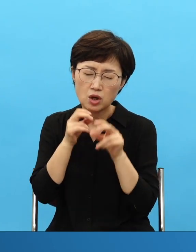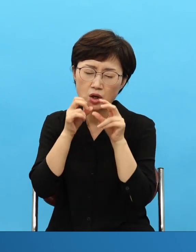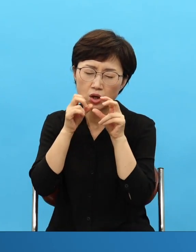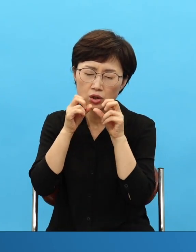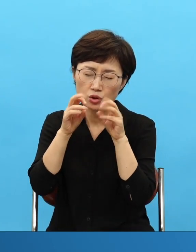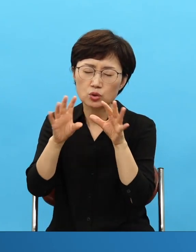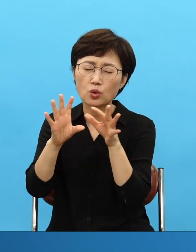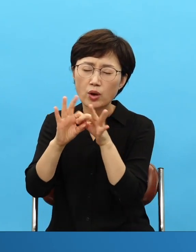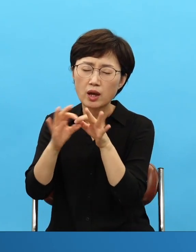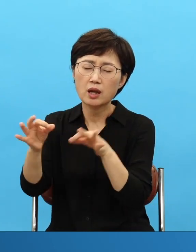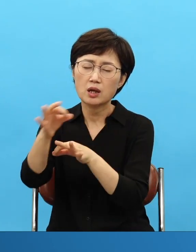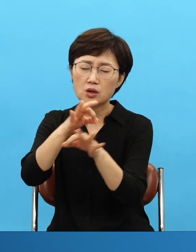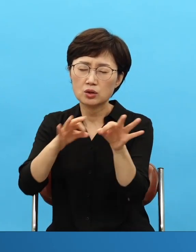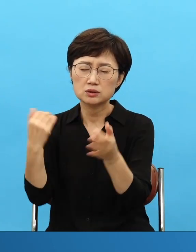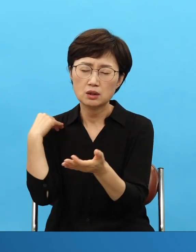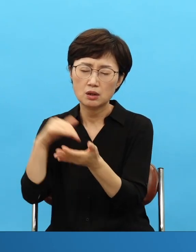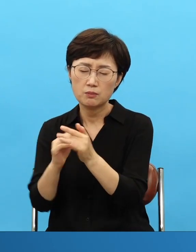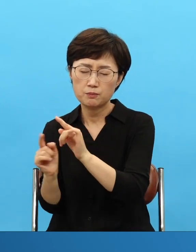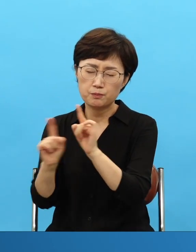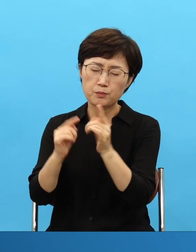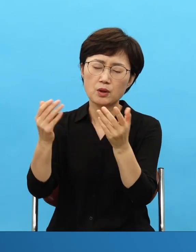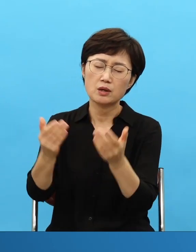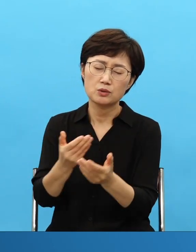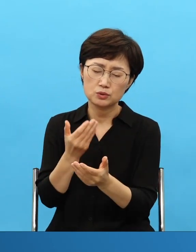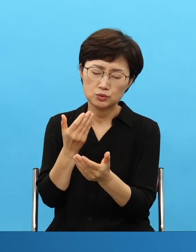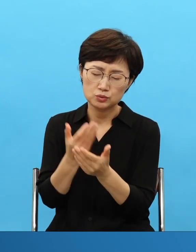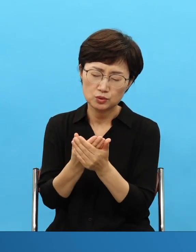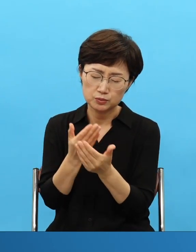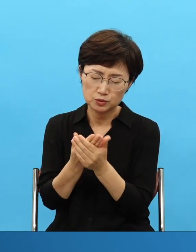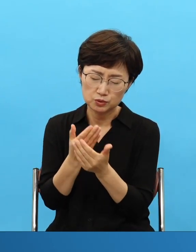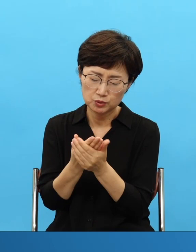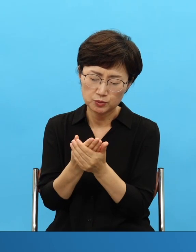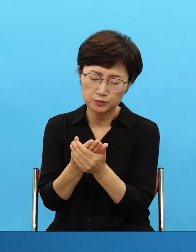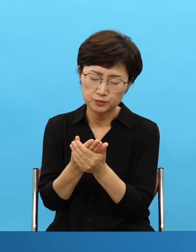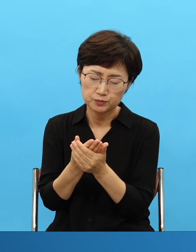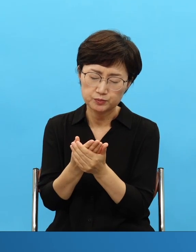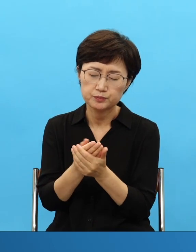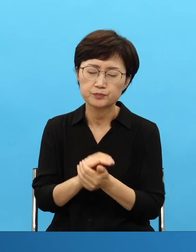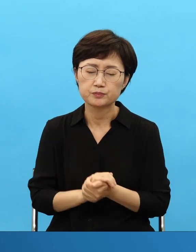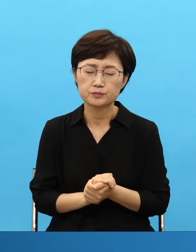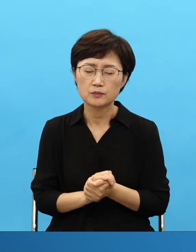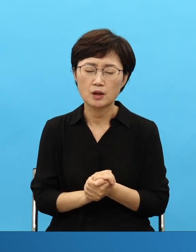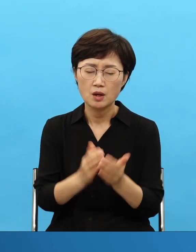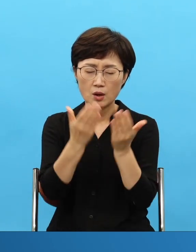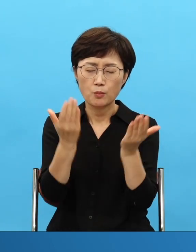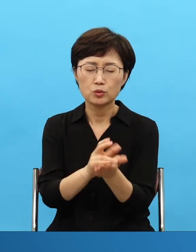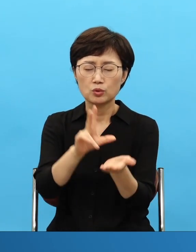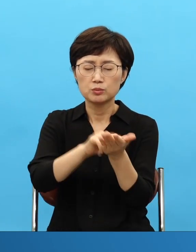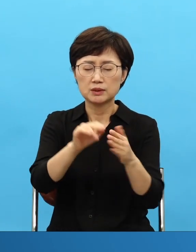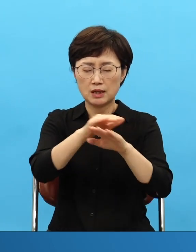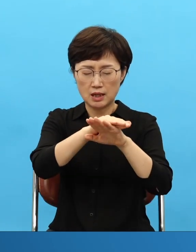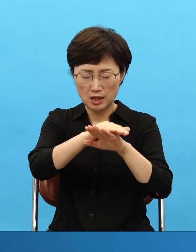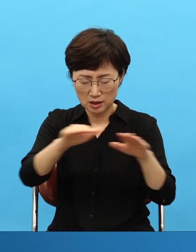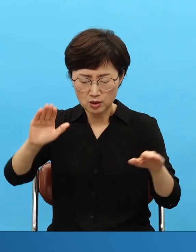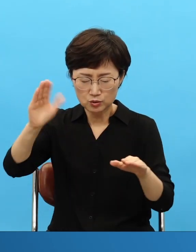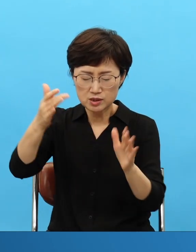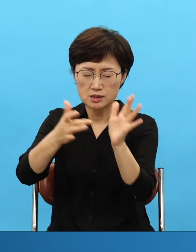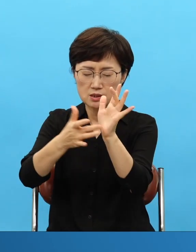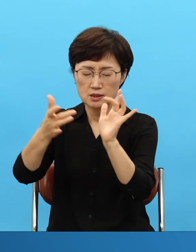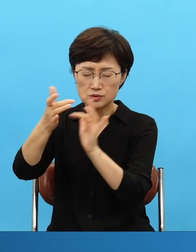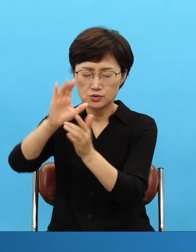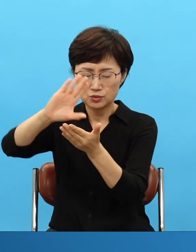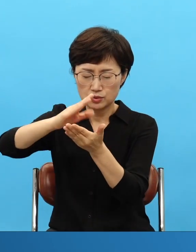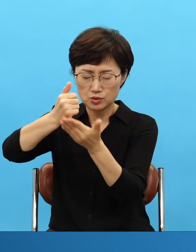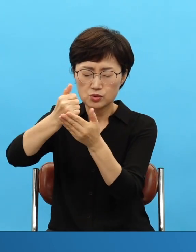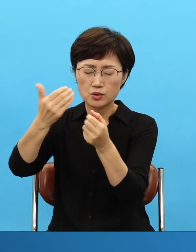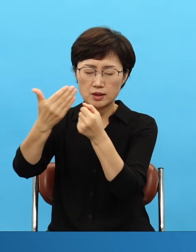회복되게 하옵소서. Restore unto us the economy and finances to do evangelism and missions. 모든 문제 해결자이신 예수